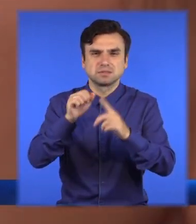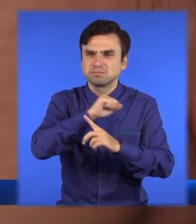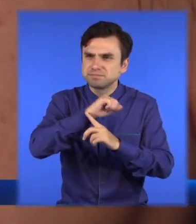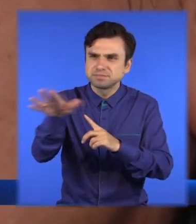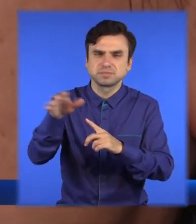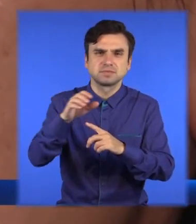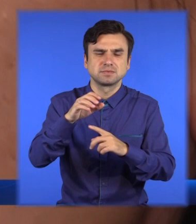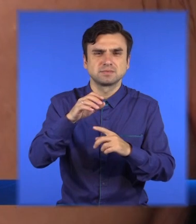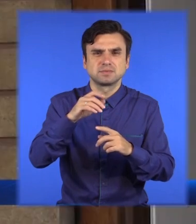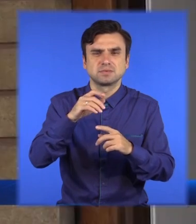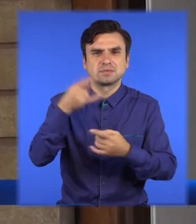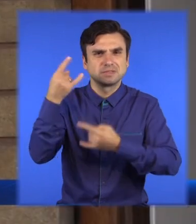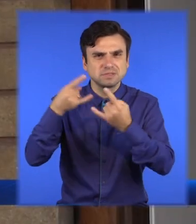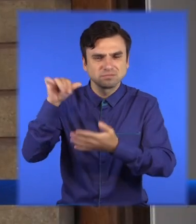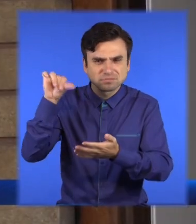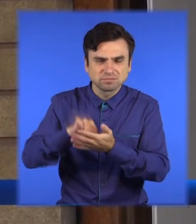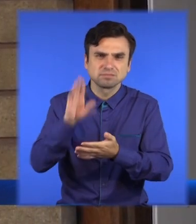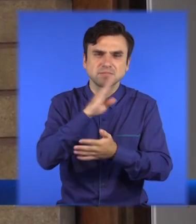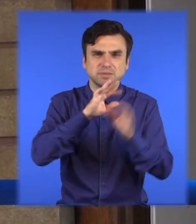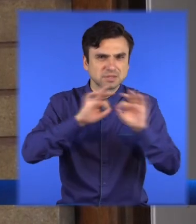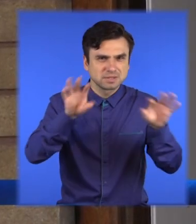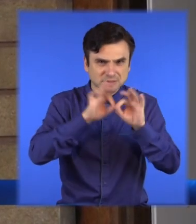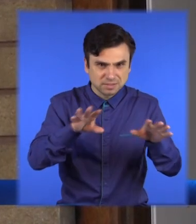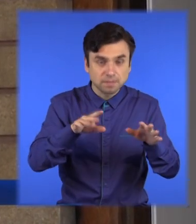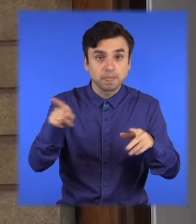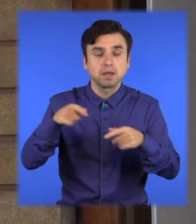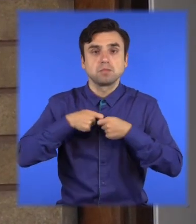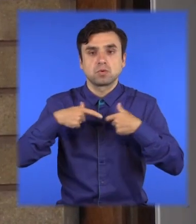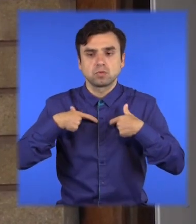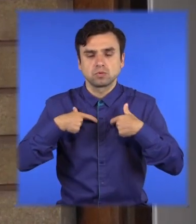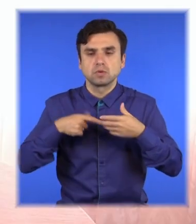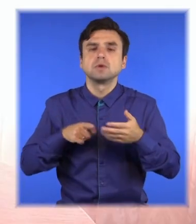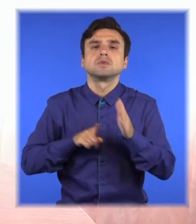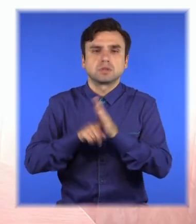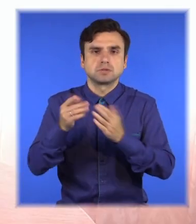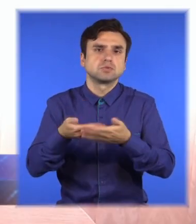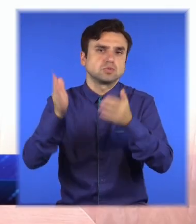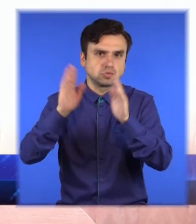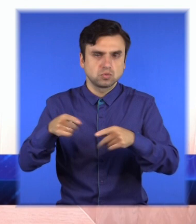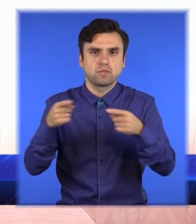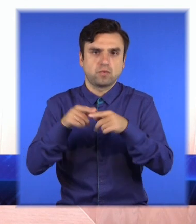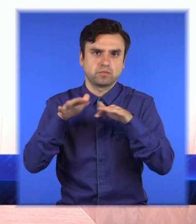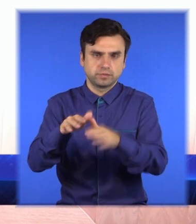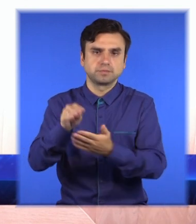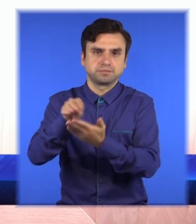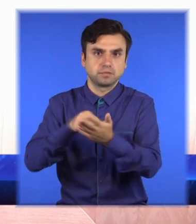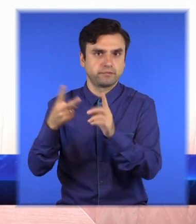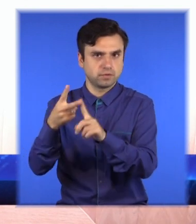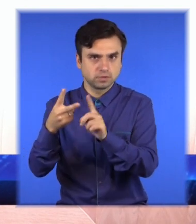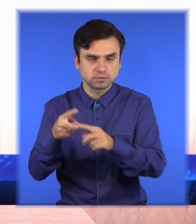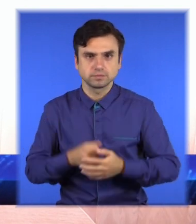своє горе у соцмережах та ЗМІ, розслідування поновили рішенням прокуратури. За вказаним